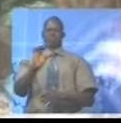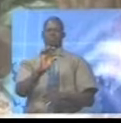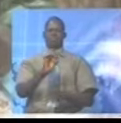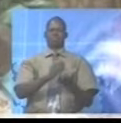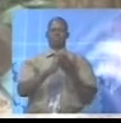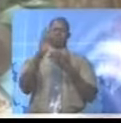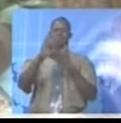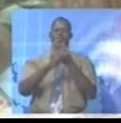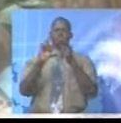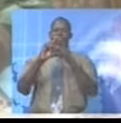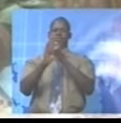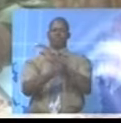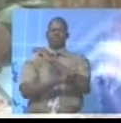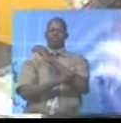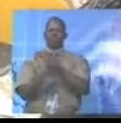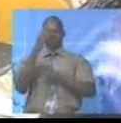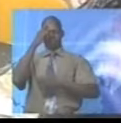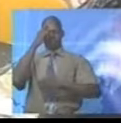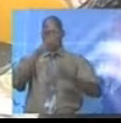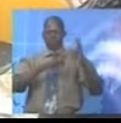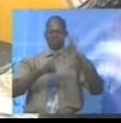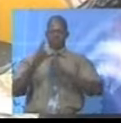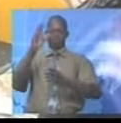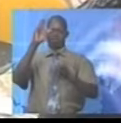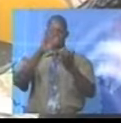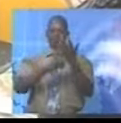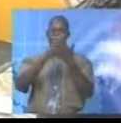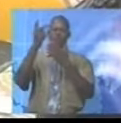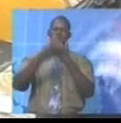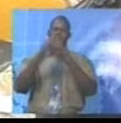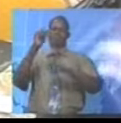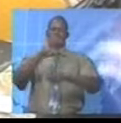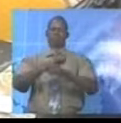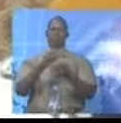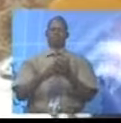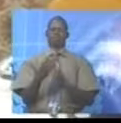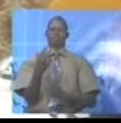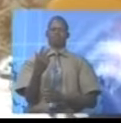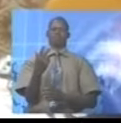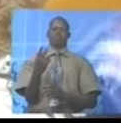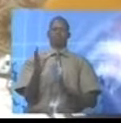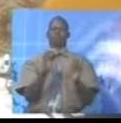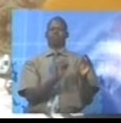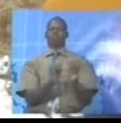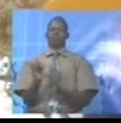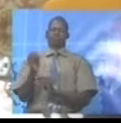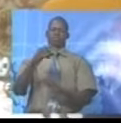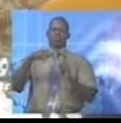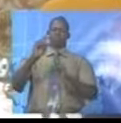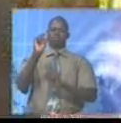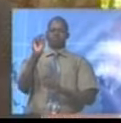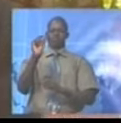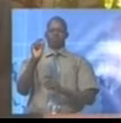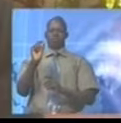dernier à Tenkodogo pour l'examen et la validation de leur programme d'activité de l'année 2013 organisé autour de points